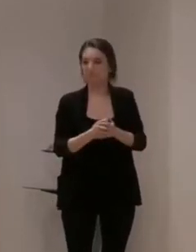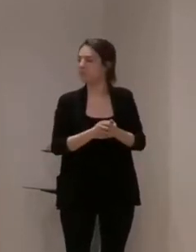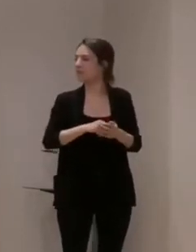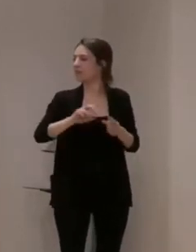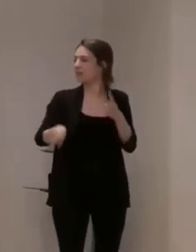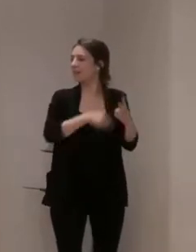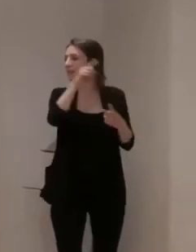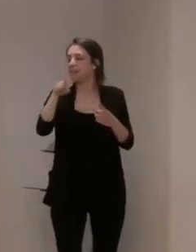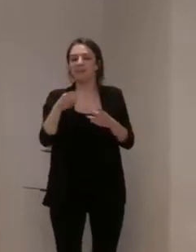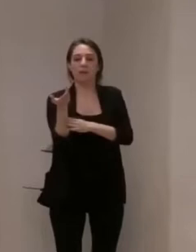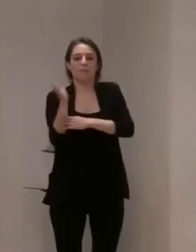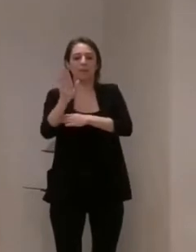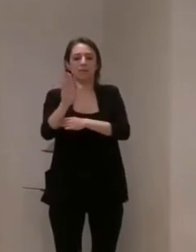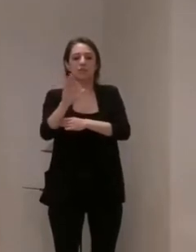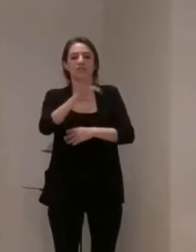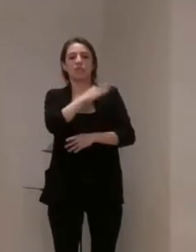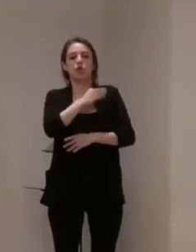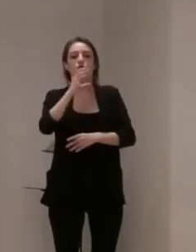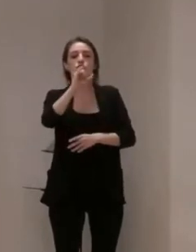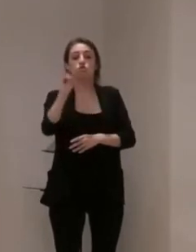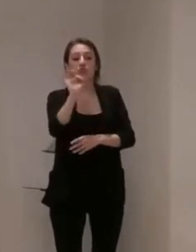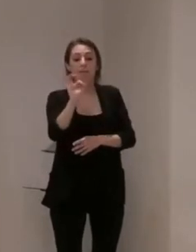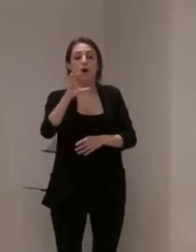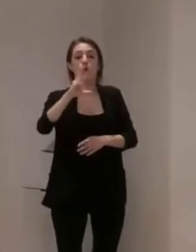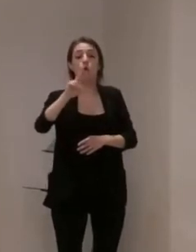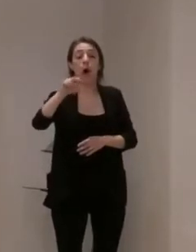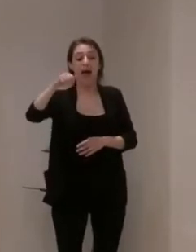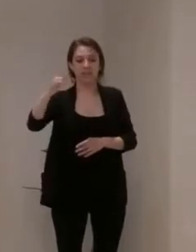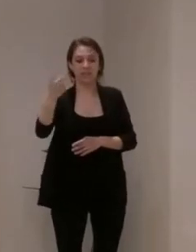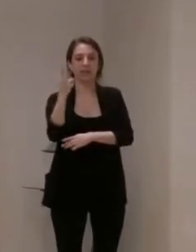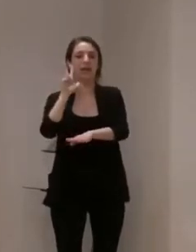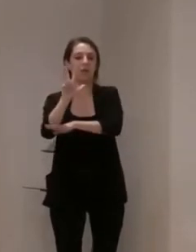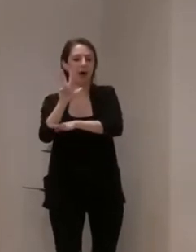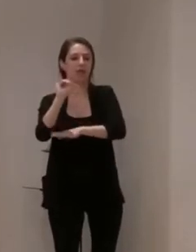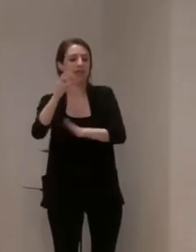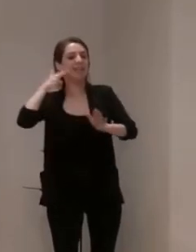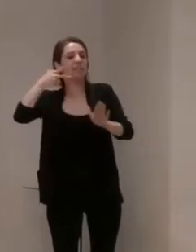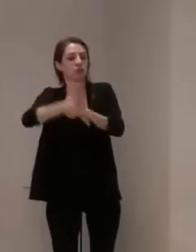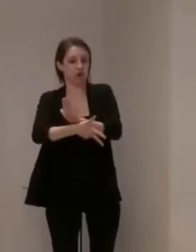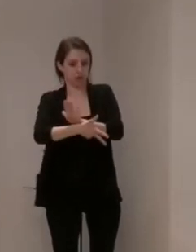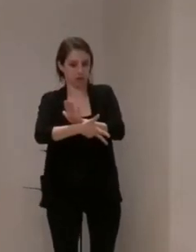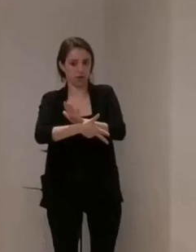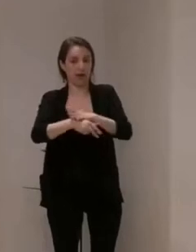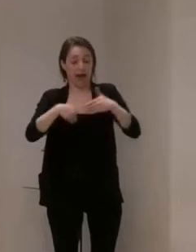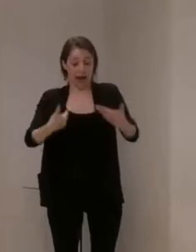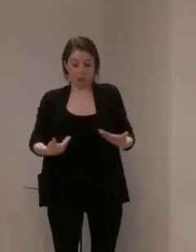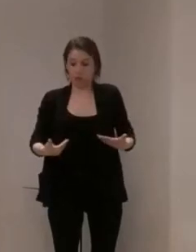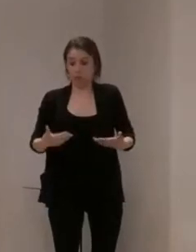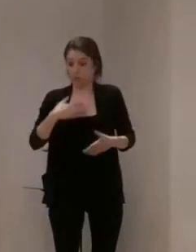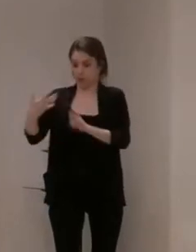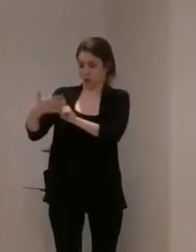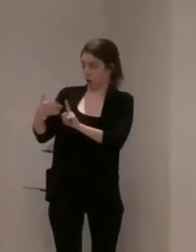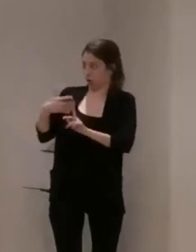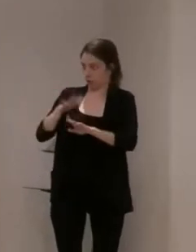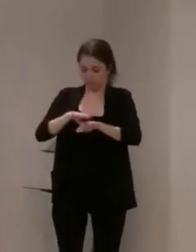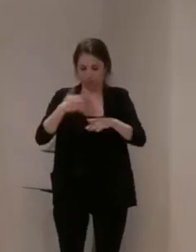veritat d'oro. Presentem també Josep Cruanyes, ell és advocat i historiador. És actualment, corregeix-me, Josep, si m'equivoco,